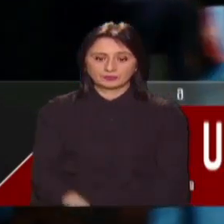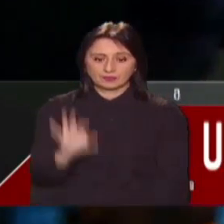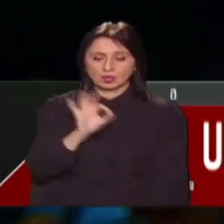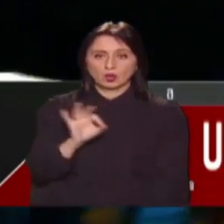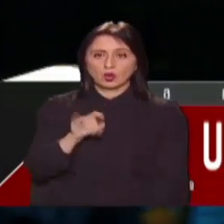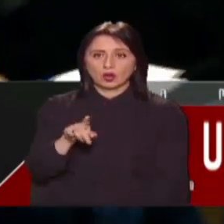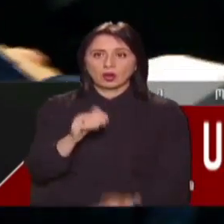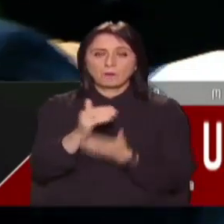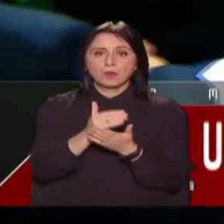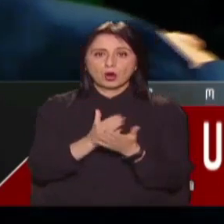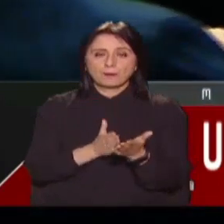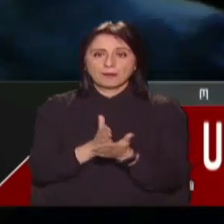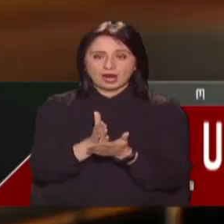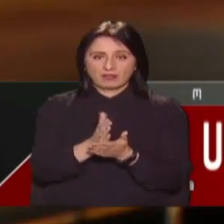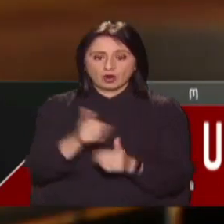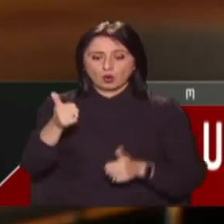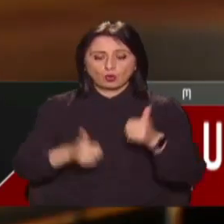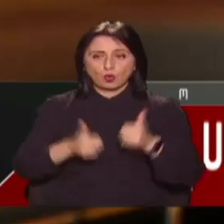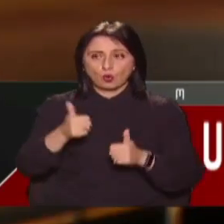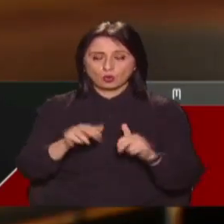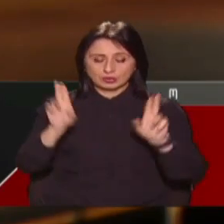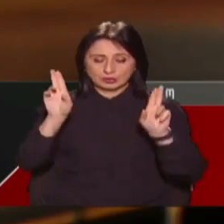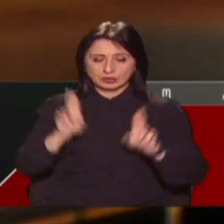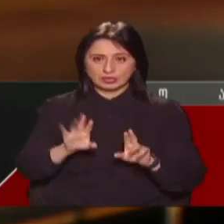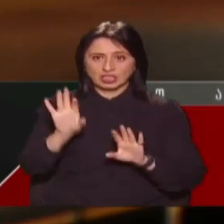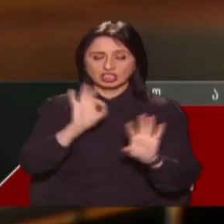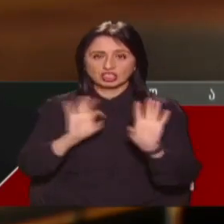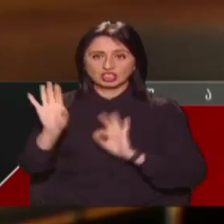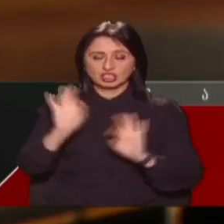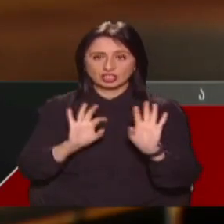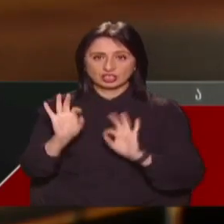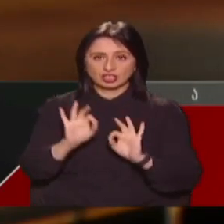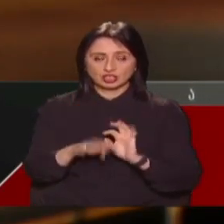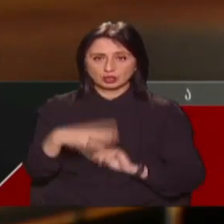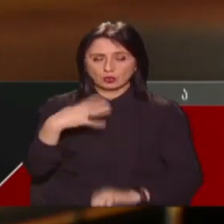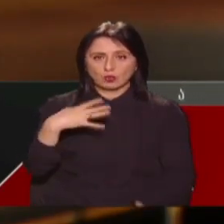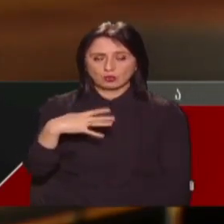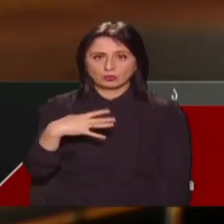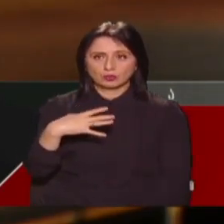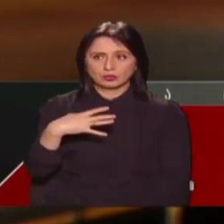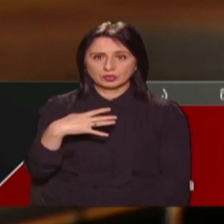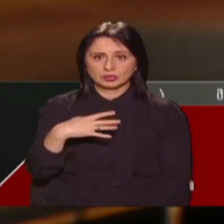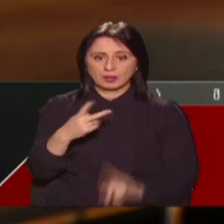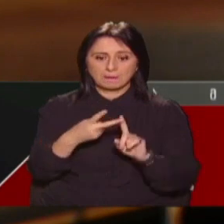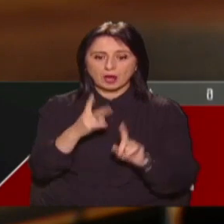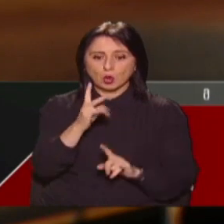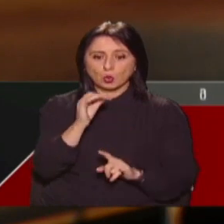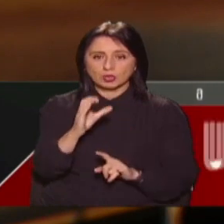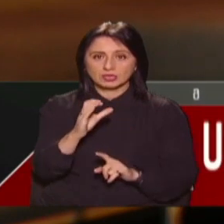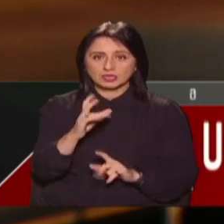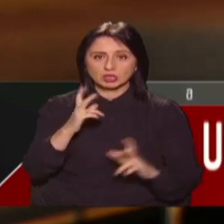Aghnișoli, programis parglebshi, concursis tesit, sheircha, ormuți, meure